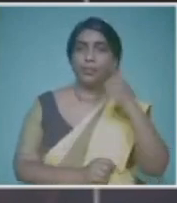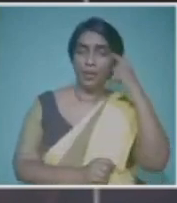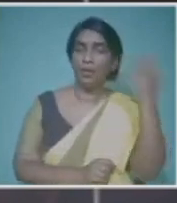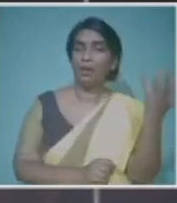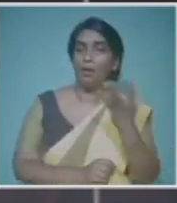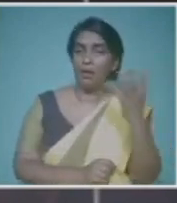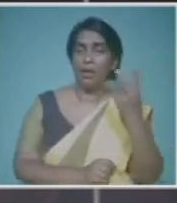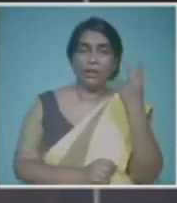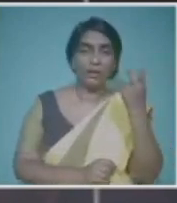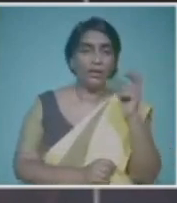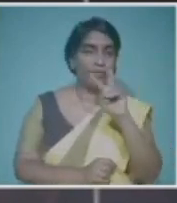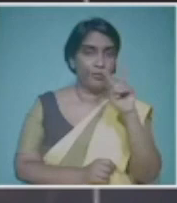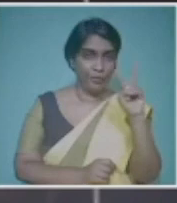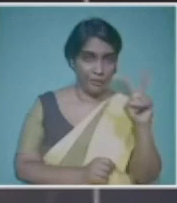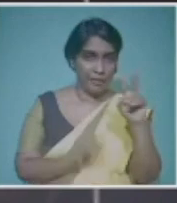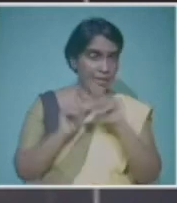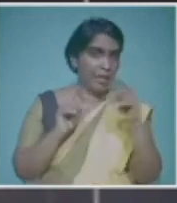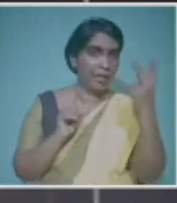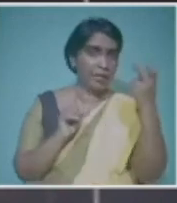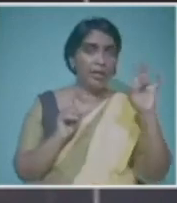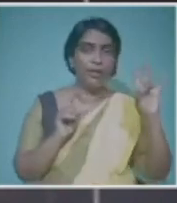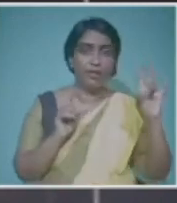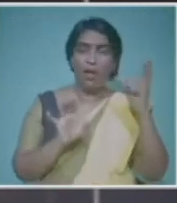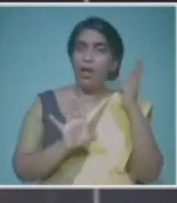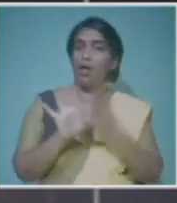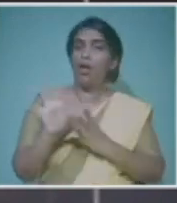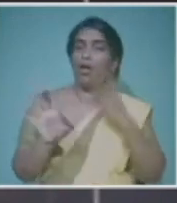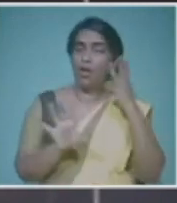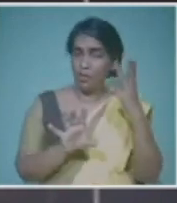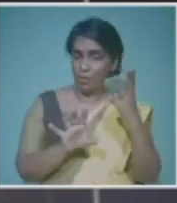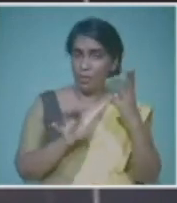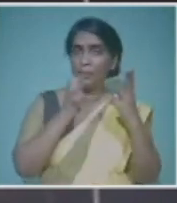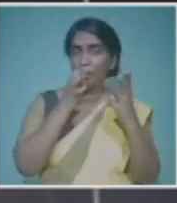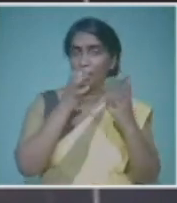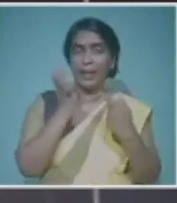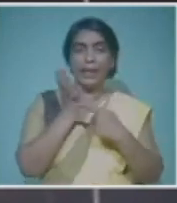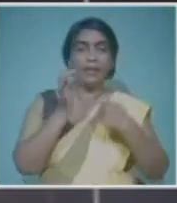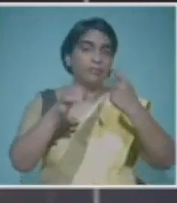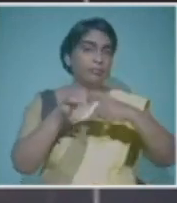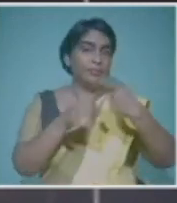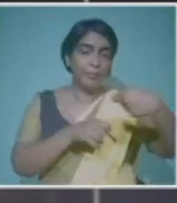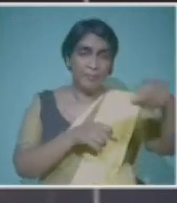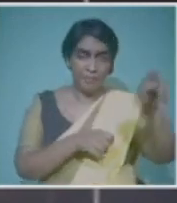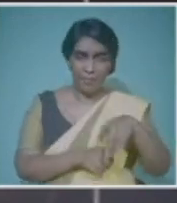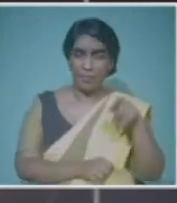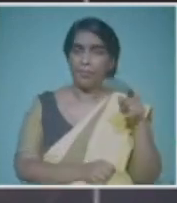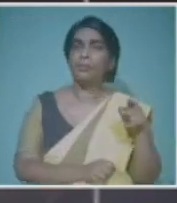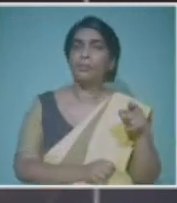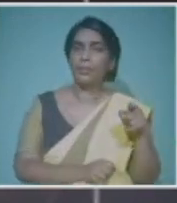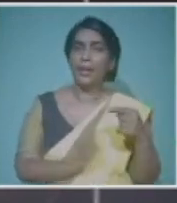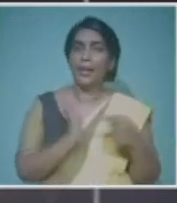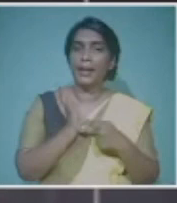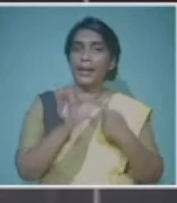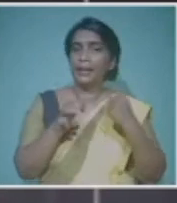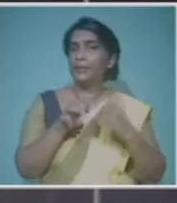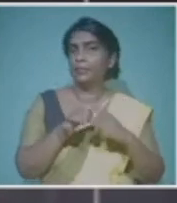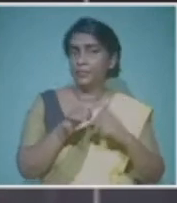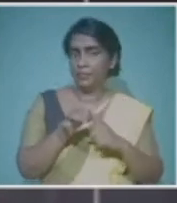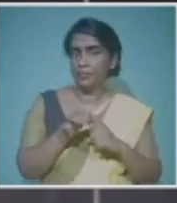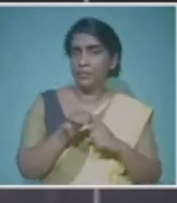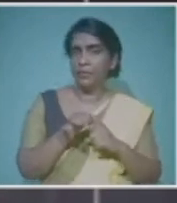ගල්ලංගුරු 2022 ඉඳලා 25ට අවුරුදු 3කට ප්‍රසම්පාදනය කරන්න ටෙන්ඩර් එකක් කතා